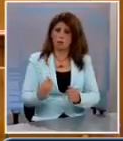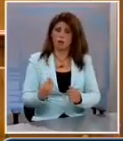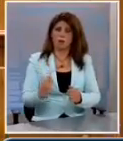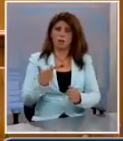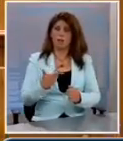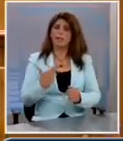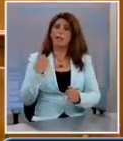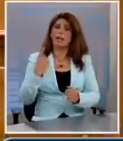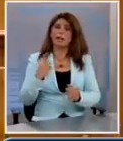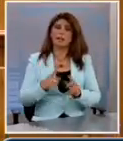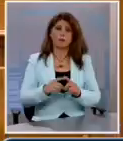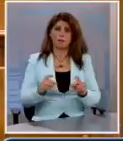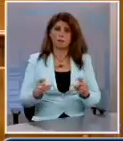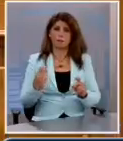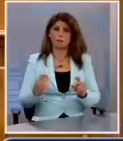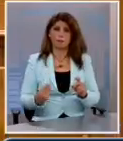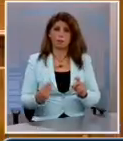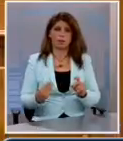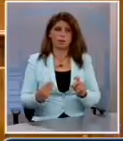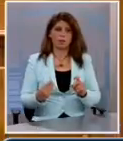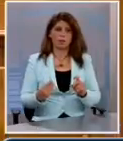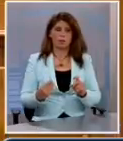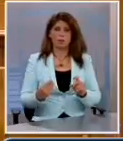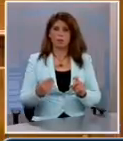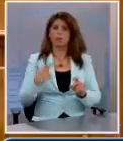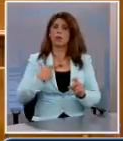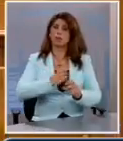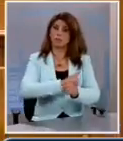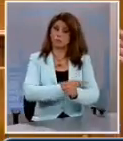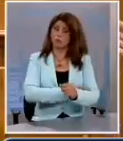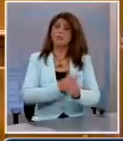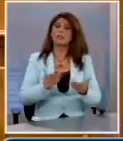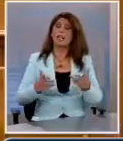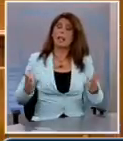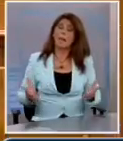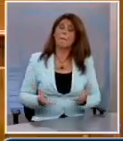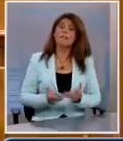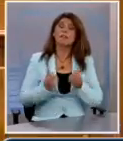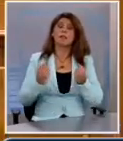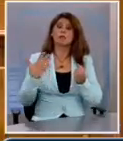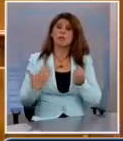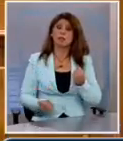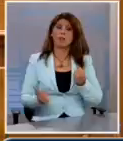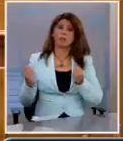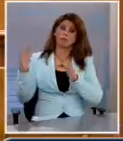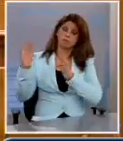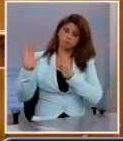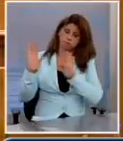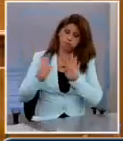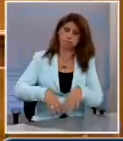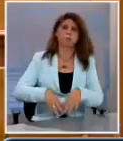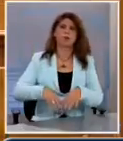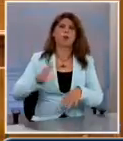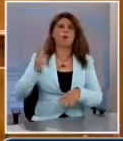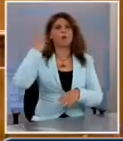γιατί υπάρχει πράγματι και ένα καλό από τη σύντομη παραμονή σας στην εξουσία, είναι ότι επιτέλους θα έχουν γκρεμιστεί όλοι